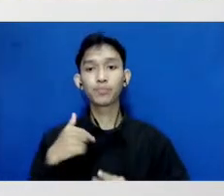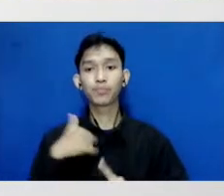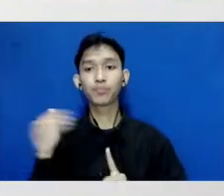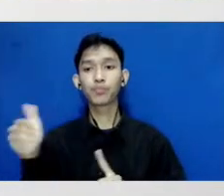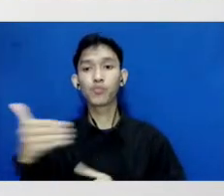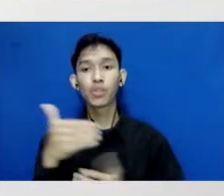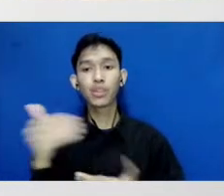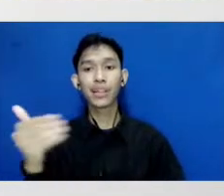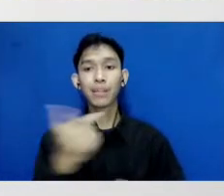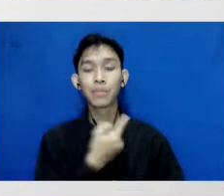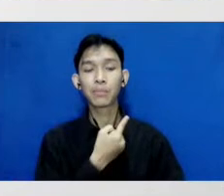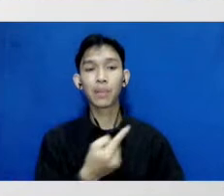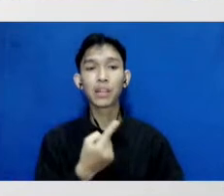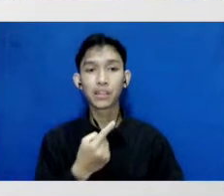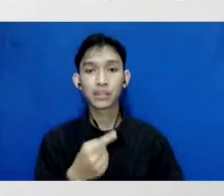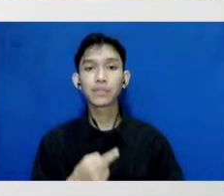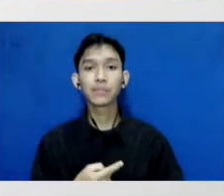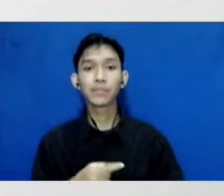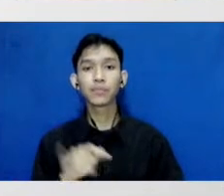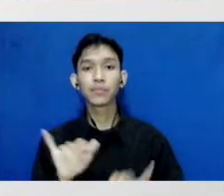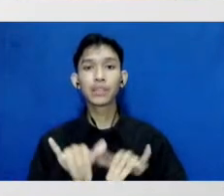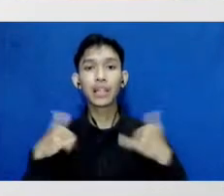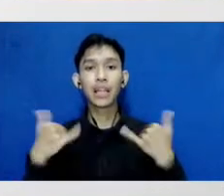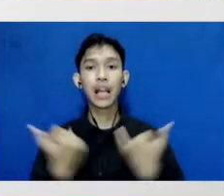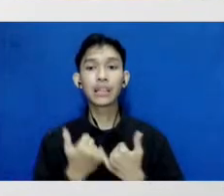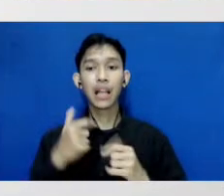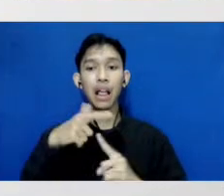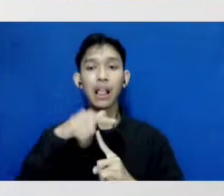yang dilakukan di Yayasan TIFA,